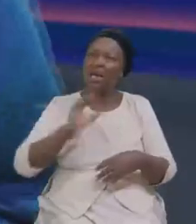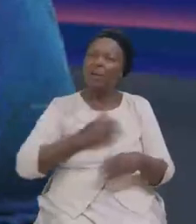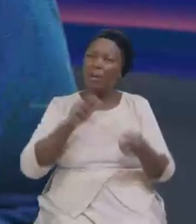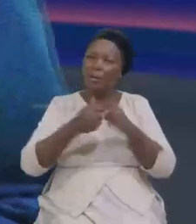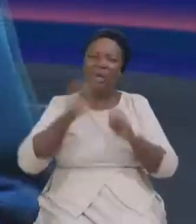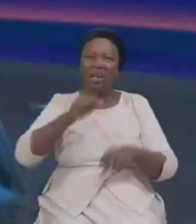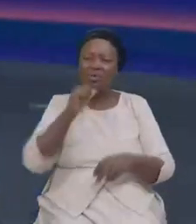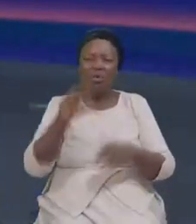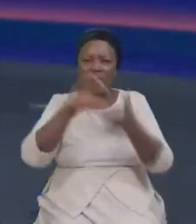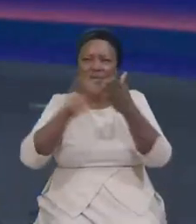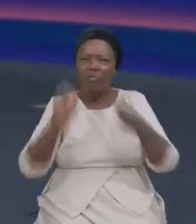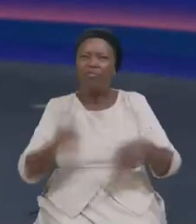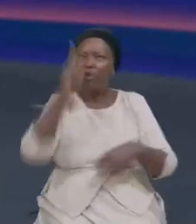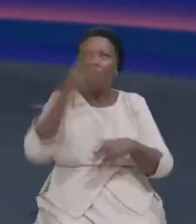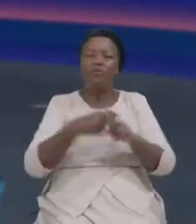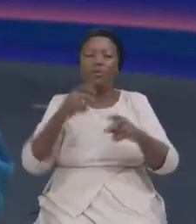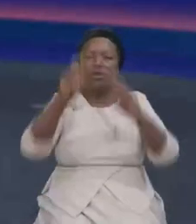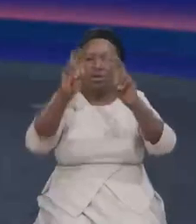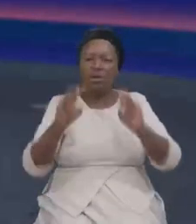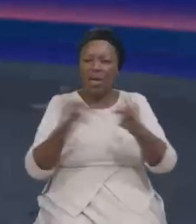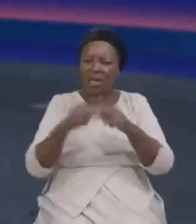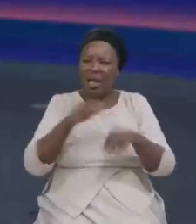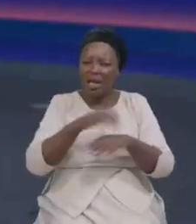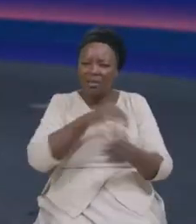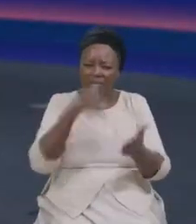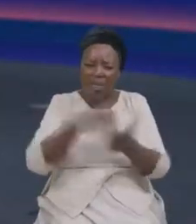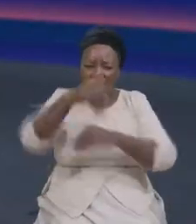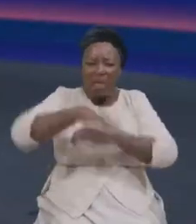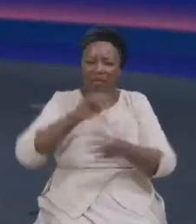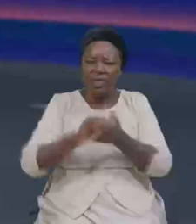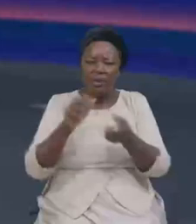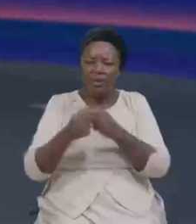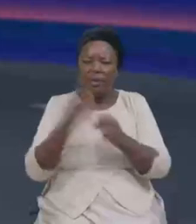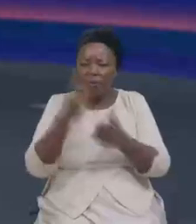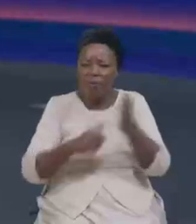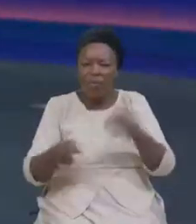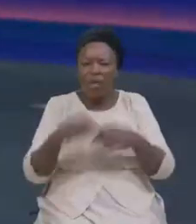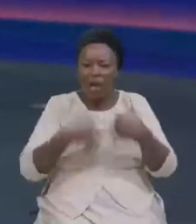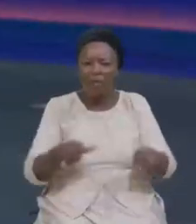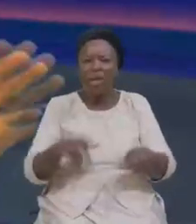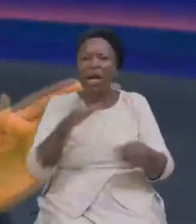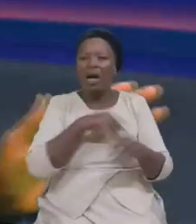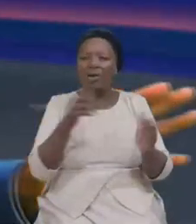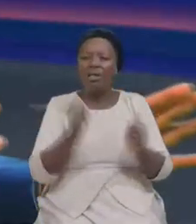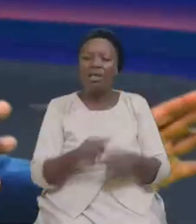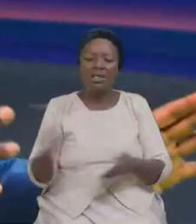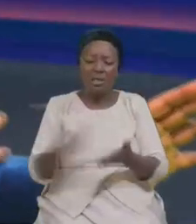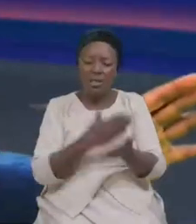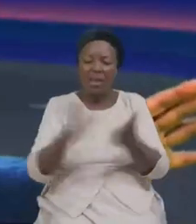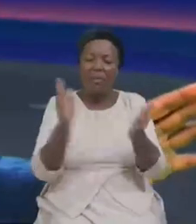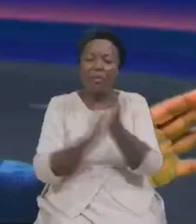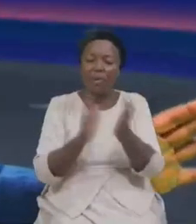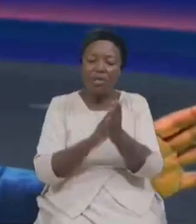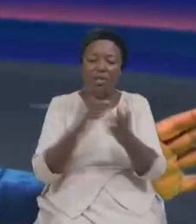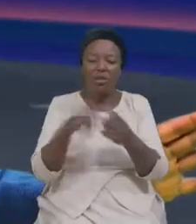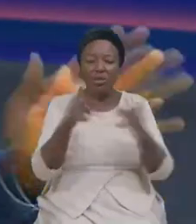nous voyons pas Dieu là. Au milieu de leurs problèmes, qu'est-ce qu'ils ont fait? Ils ont prié et chanté les louanges à Dieu. Ils étaient